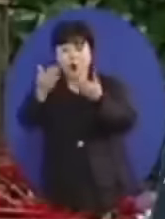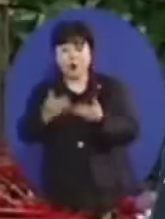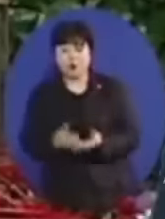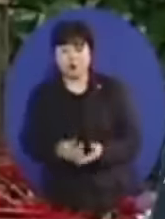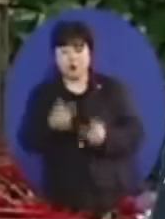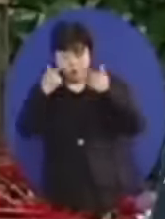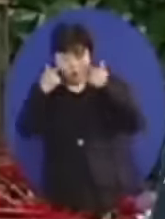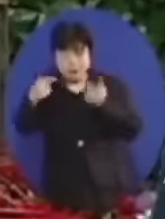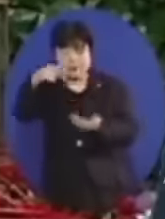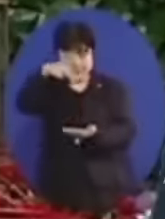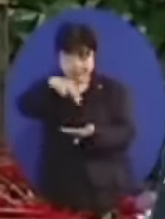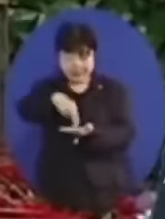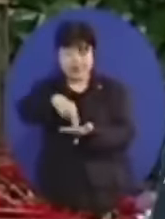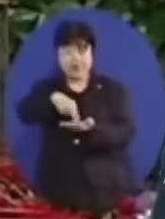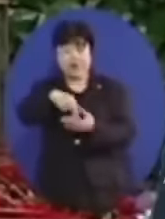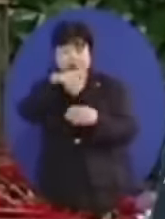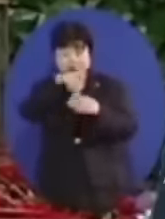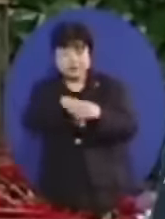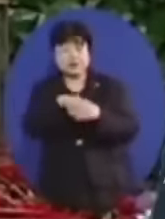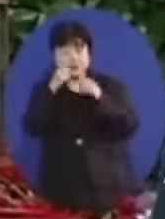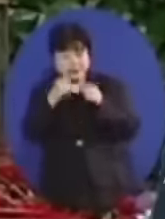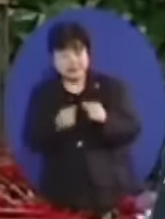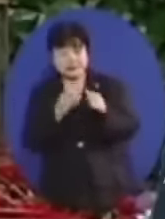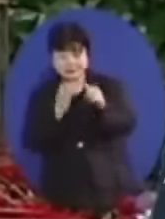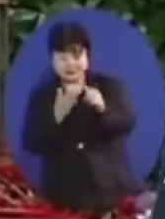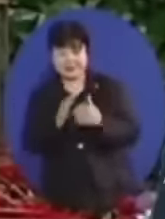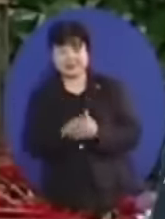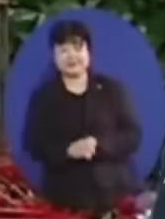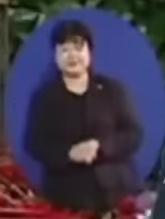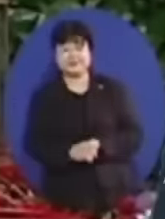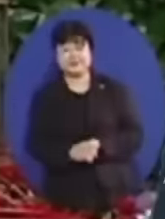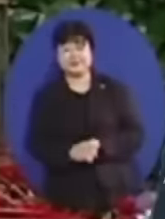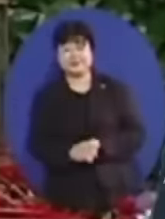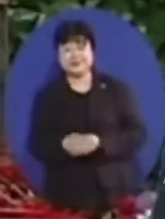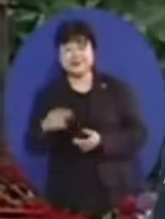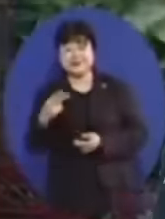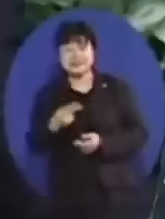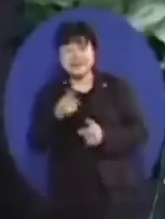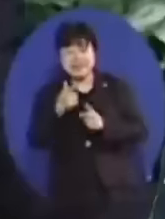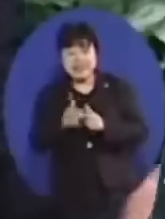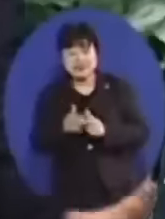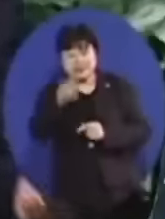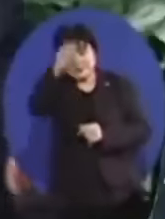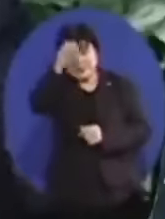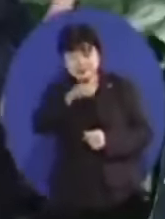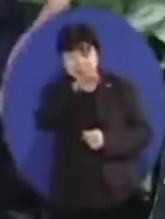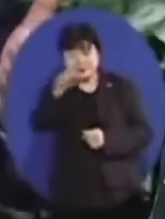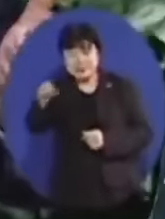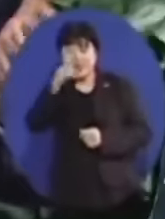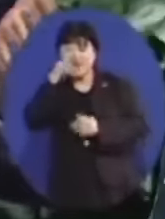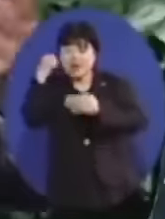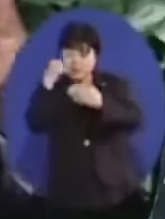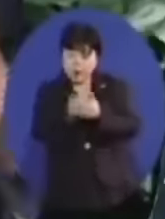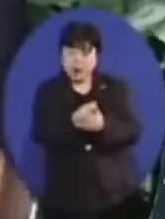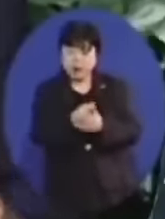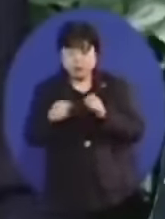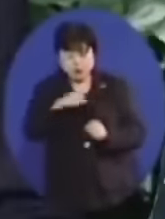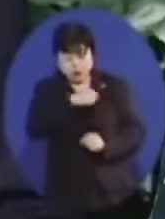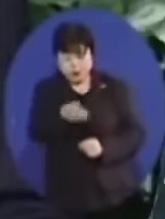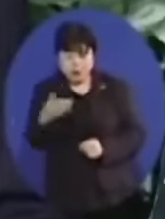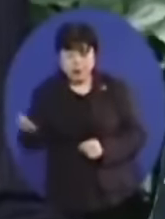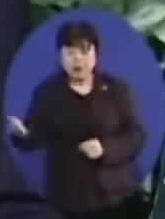확고히 심어놓고 살 수 있는 것입니다. 2002년 예수님이 십자가에 못 박혀 몸짓고 피